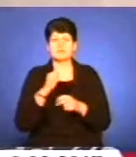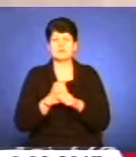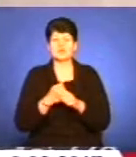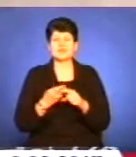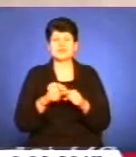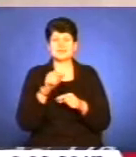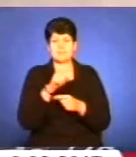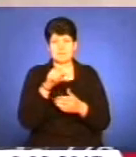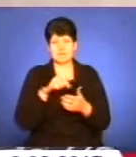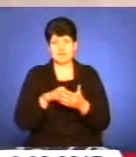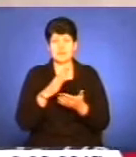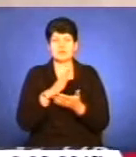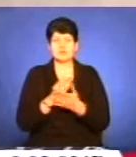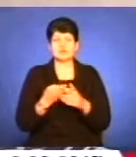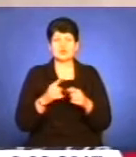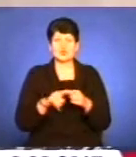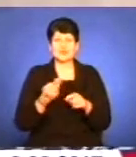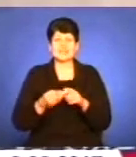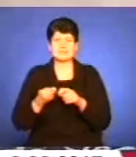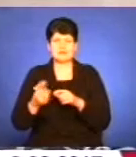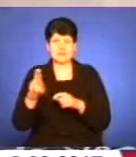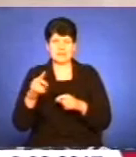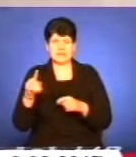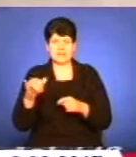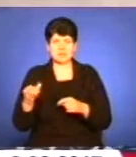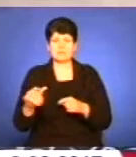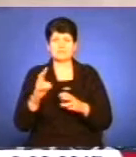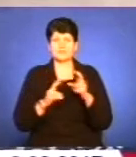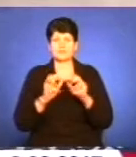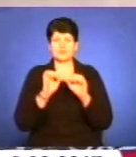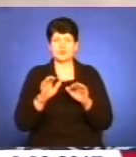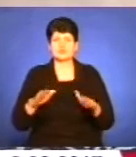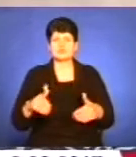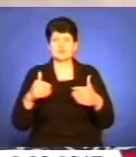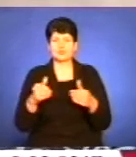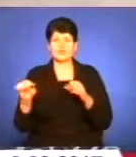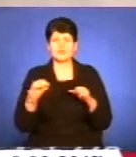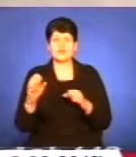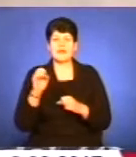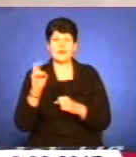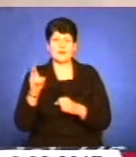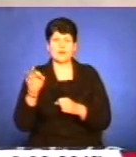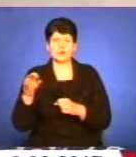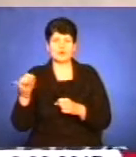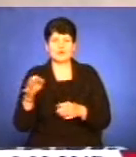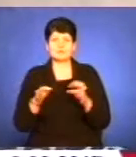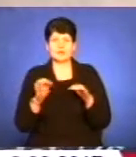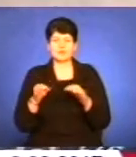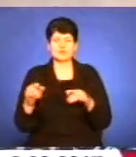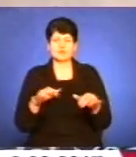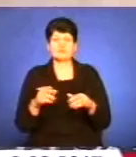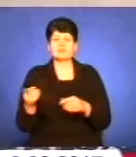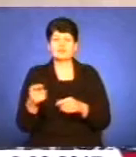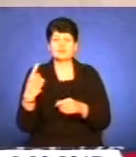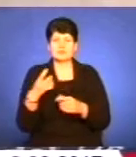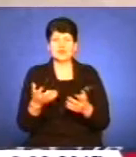питанням. Маючи таку експертизу, підприємство може звернутися до управління екології та природних ресурсів Тернопільської області